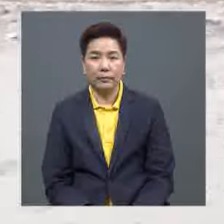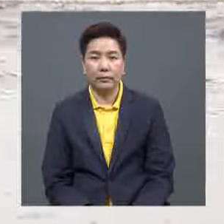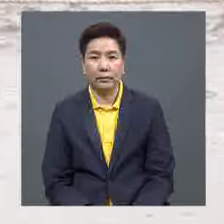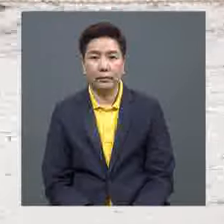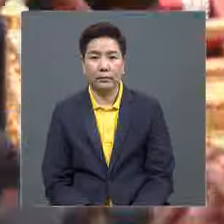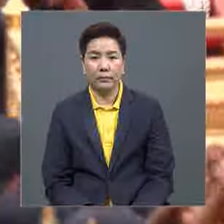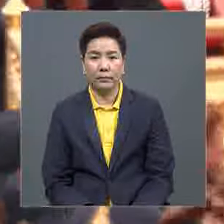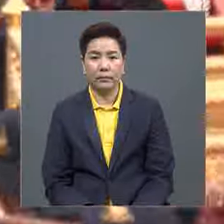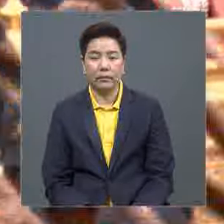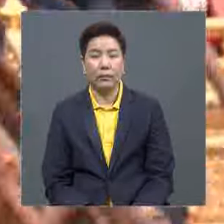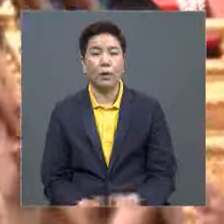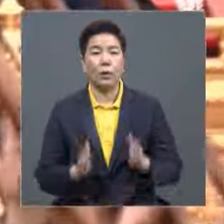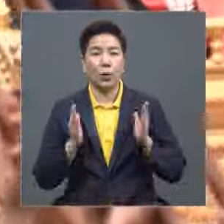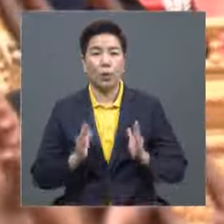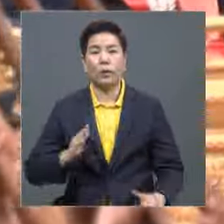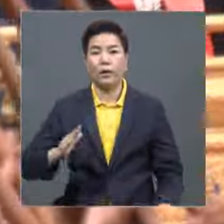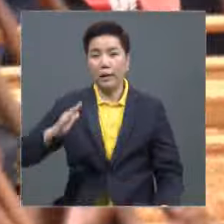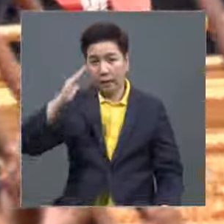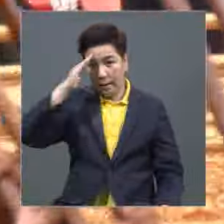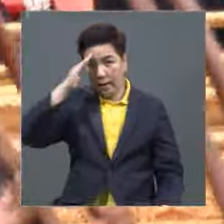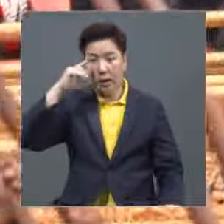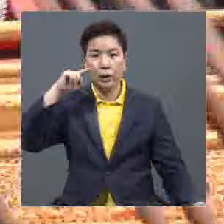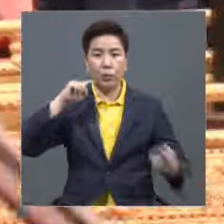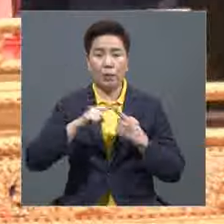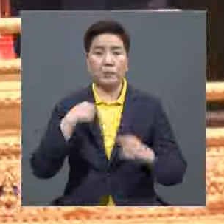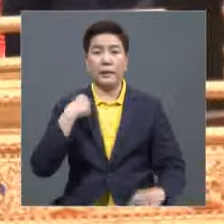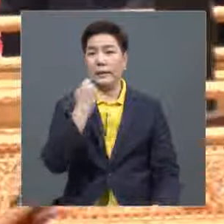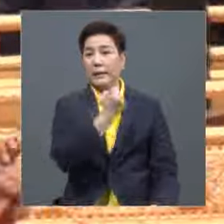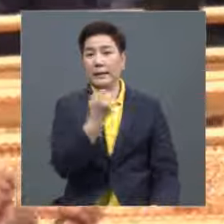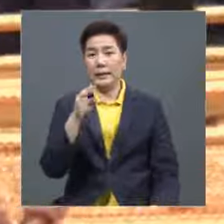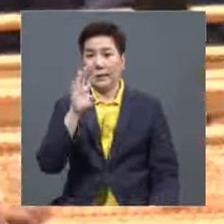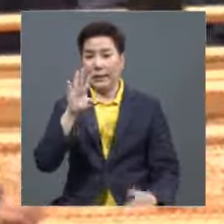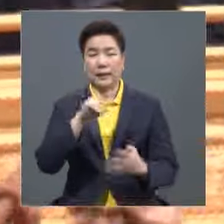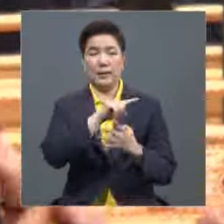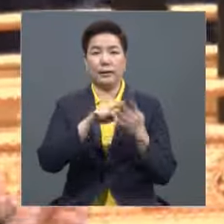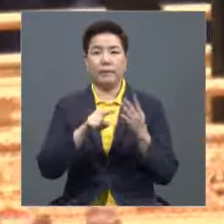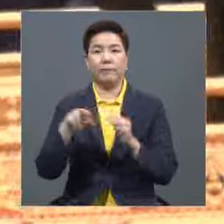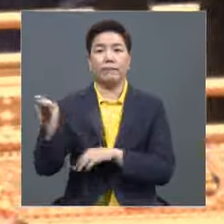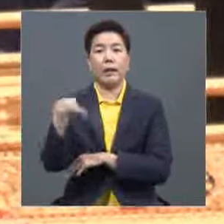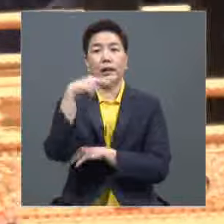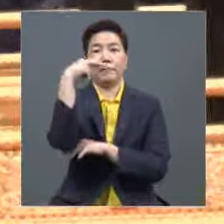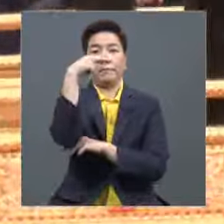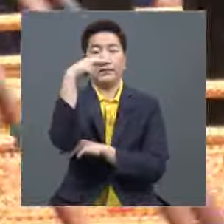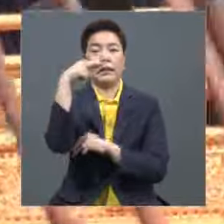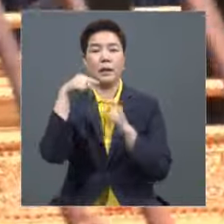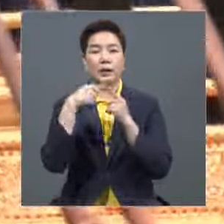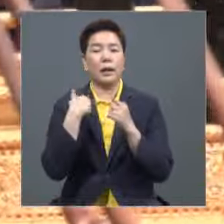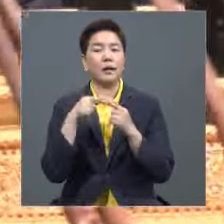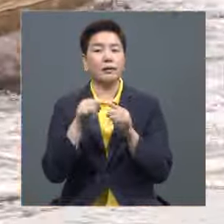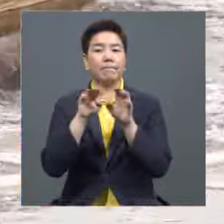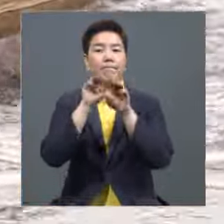ไทยกำลังพลฝีพายเรือพระที่นั่งทั้ง 4ลำประกอบด้วยเรือพระที่นั่งสุพรรณหงเรือพระพระที่นั่ง